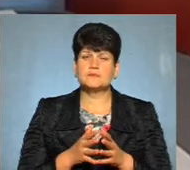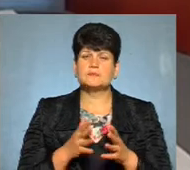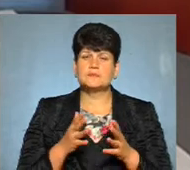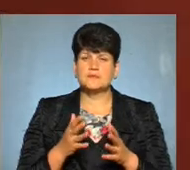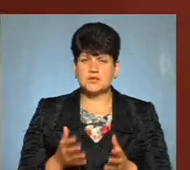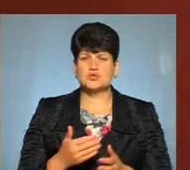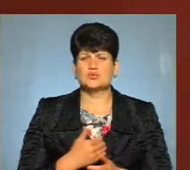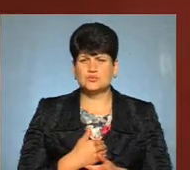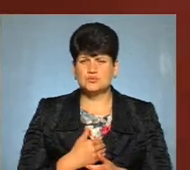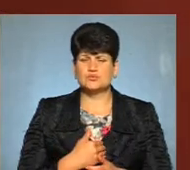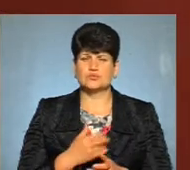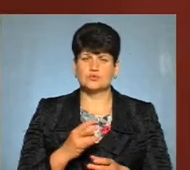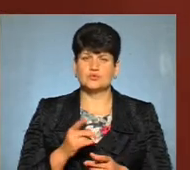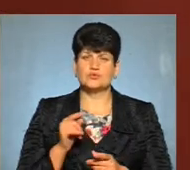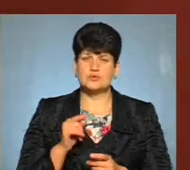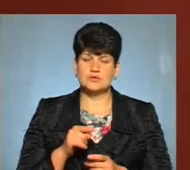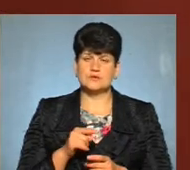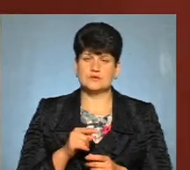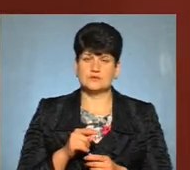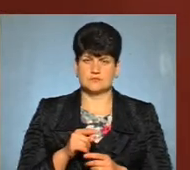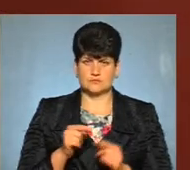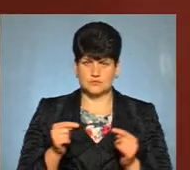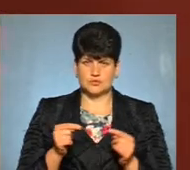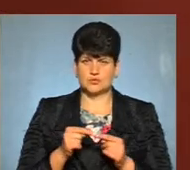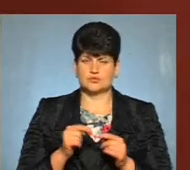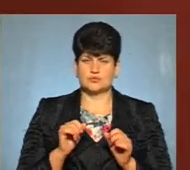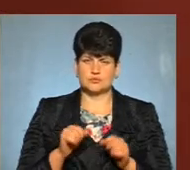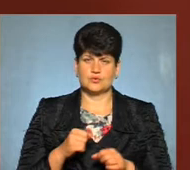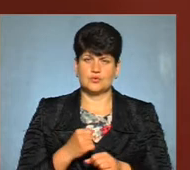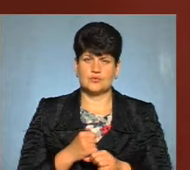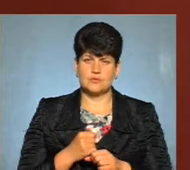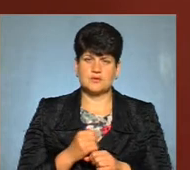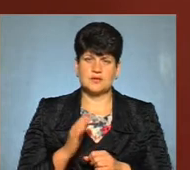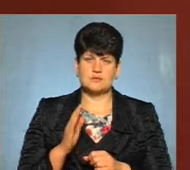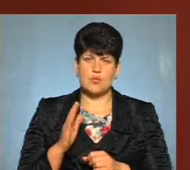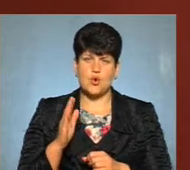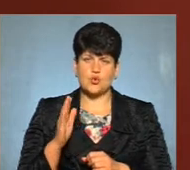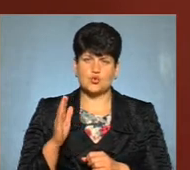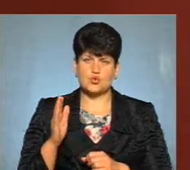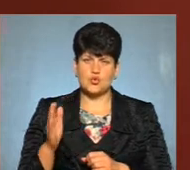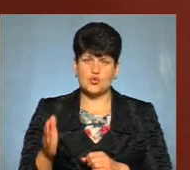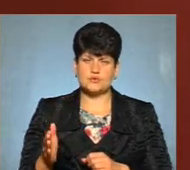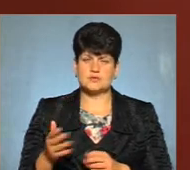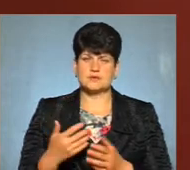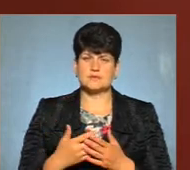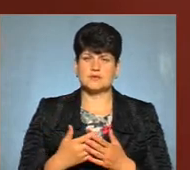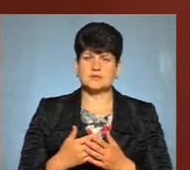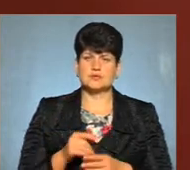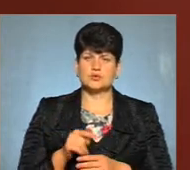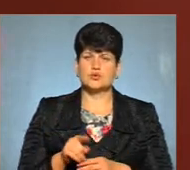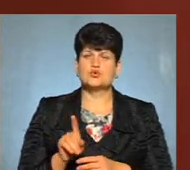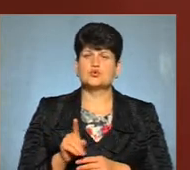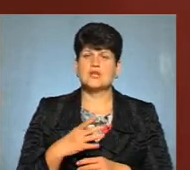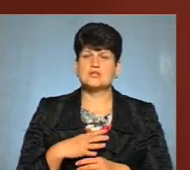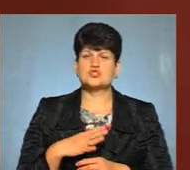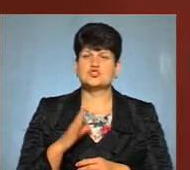більший, тому що тоді би я з впевненістю міг робити якісь прогнози на кшталт того, що нас там